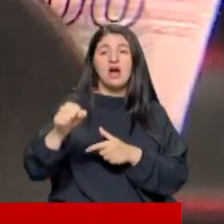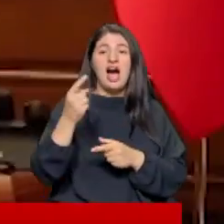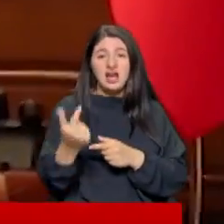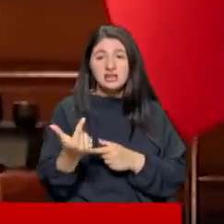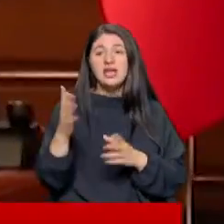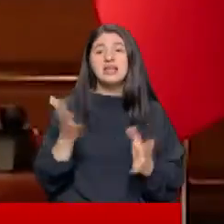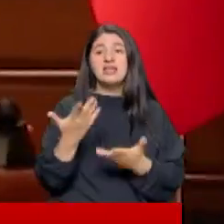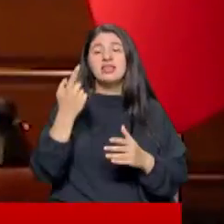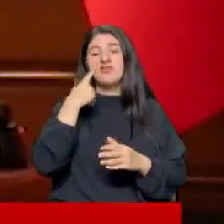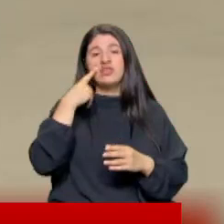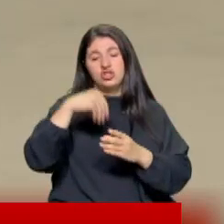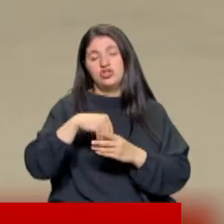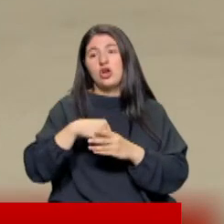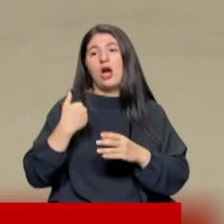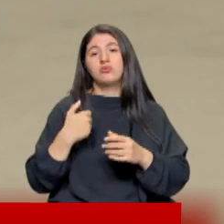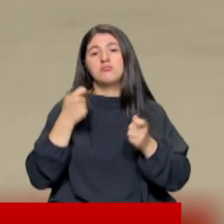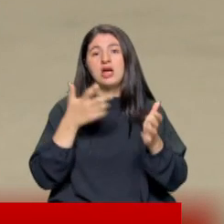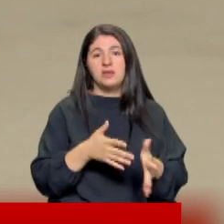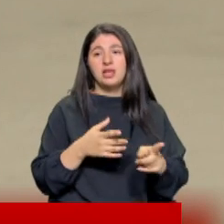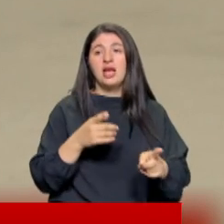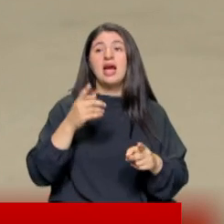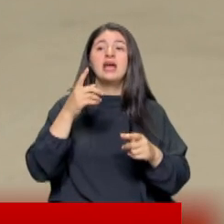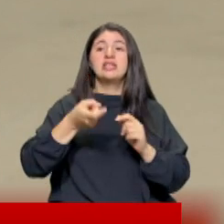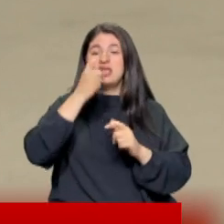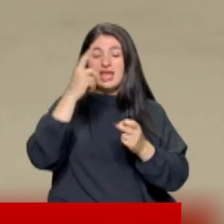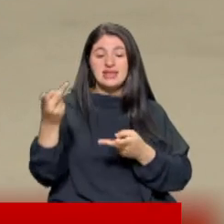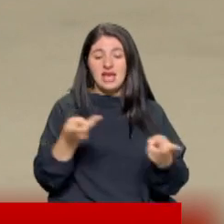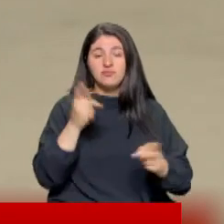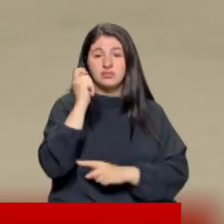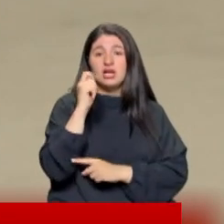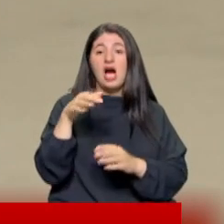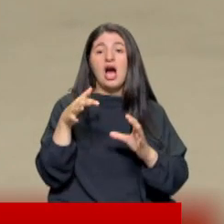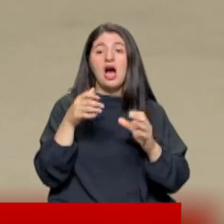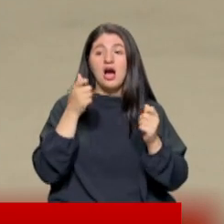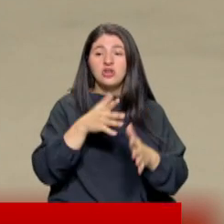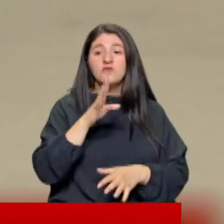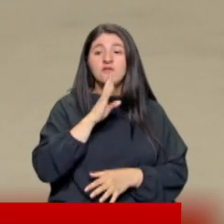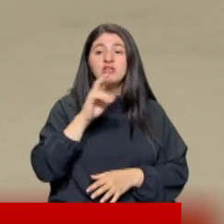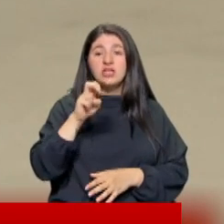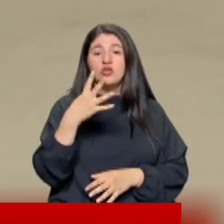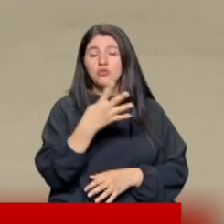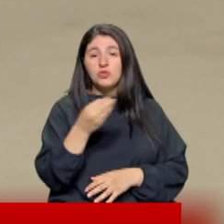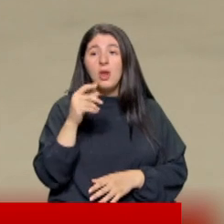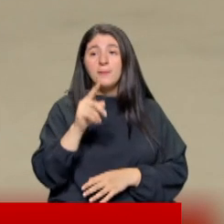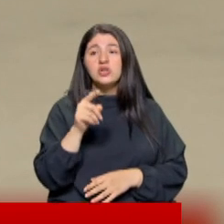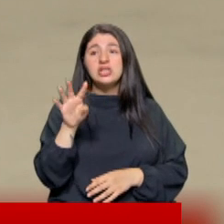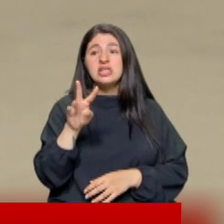ne kamu kurumlarının gideri. Sarayın temsil ve ağırlama için harcadığı para toplam 484 milyon. Bu